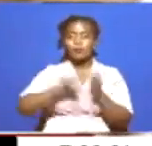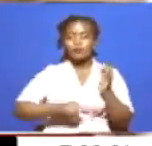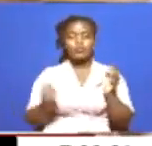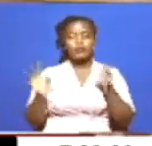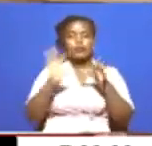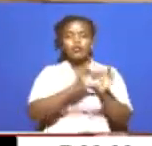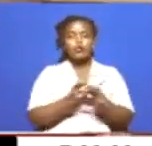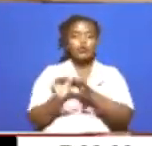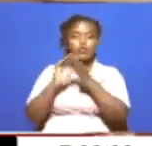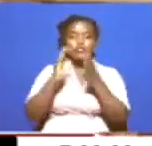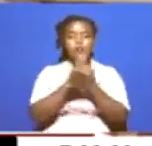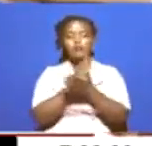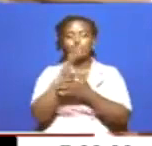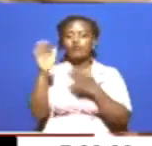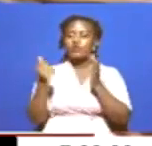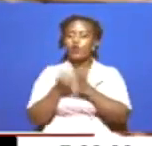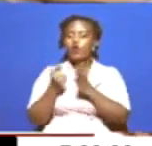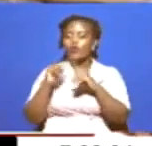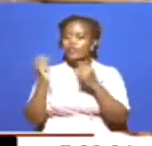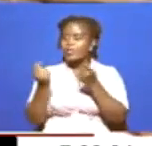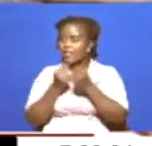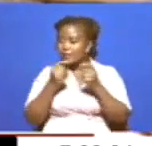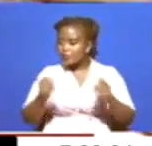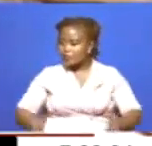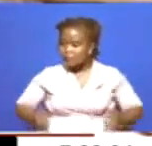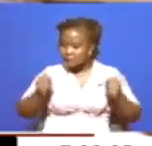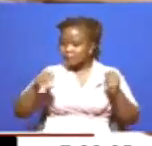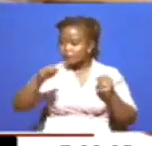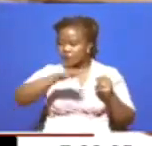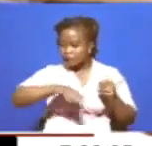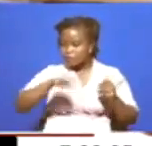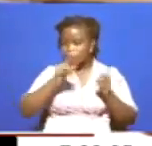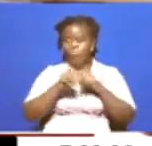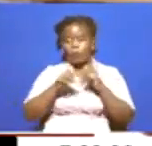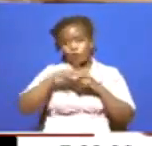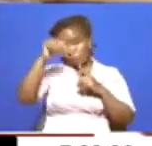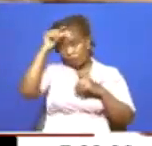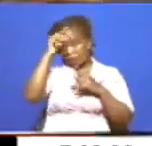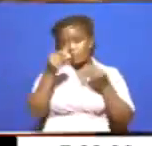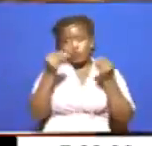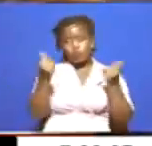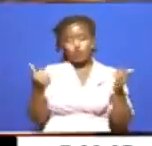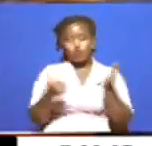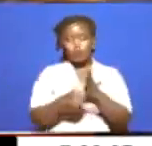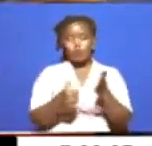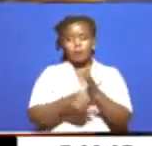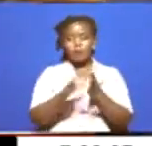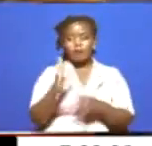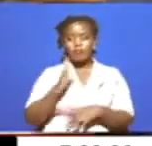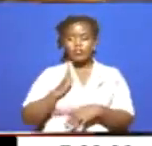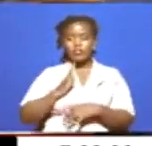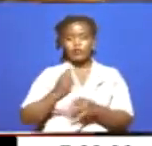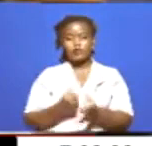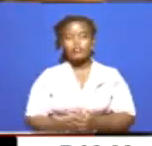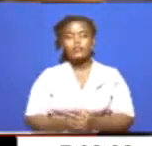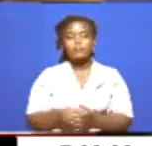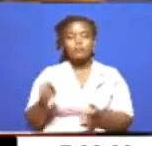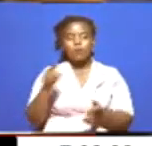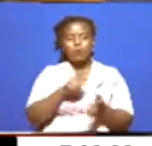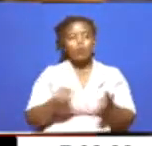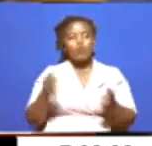ya jamii za eneo hilo na serikali katika kukabiliana na utovu wa usalama katika eneo hilo. Want to see